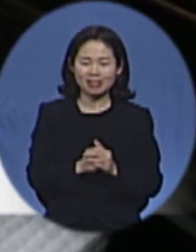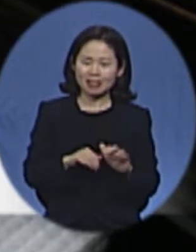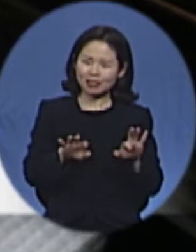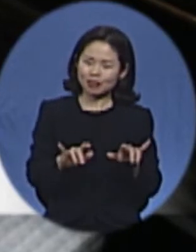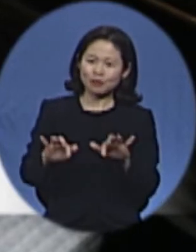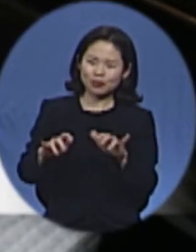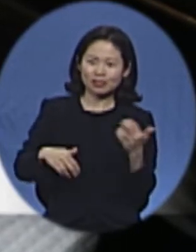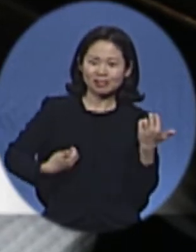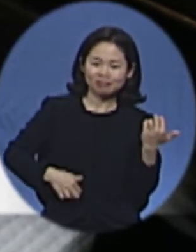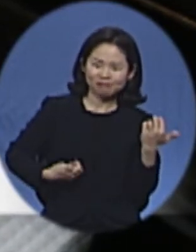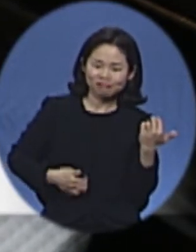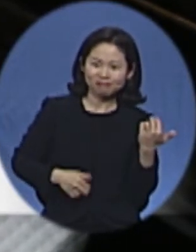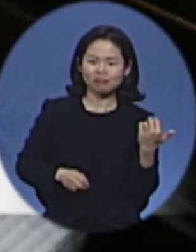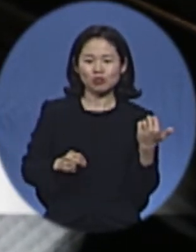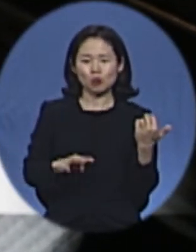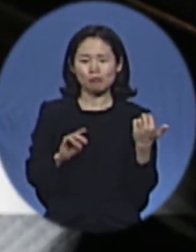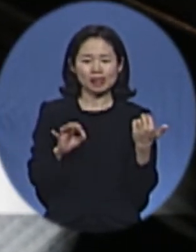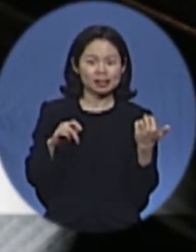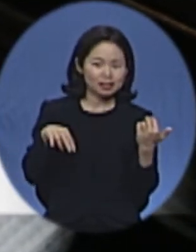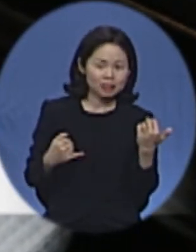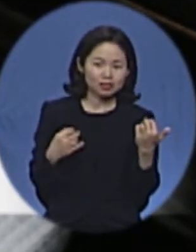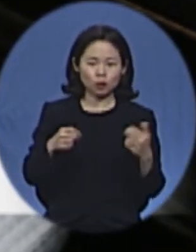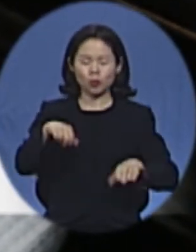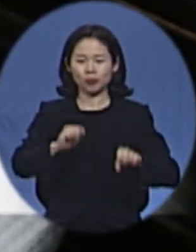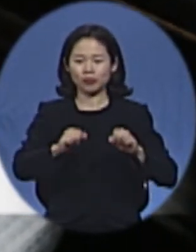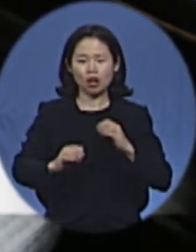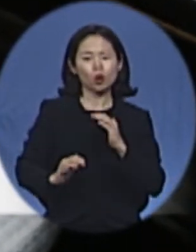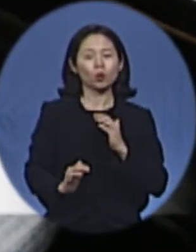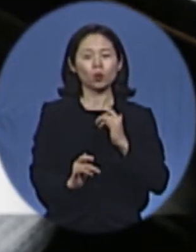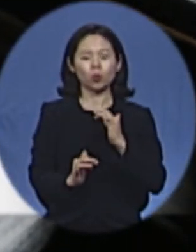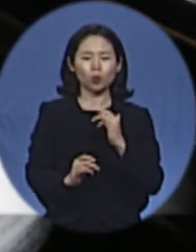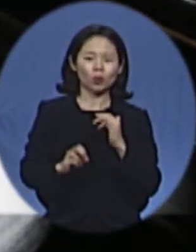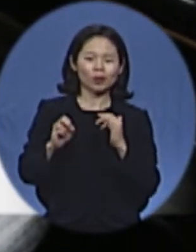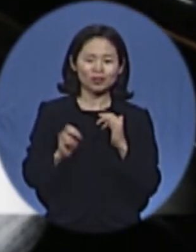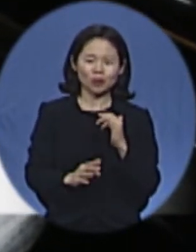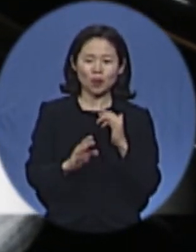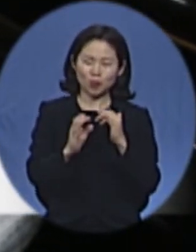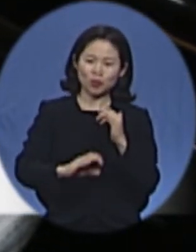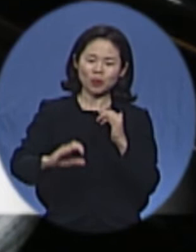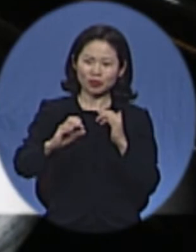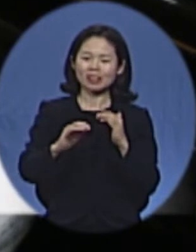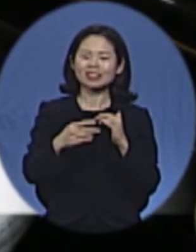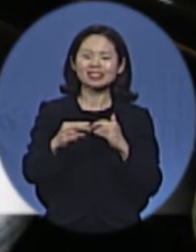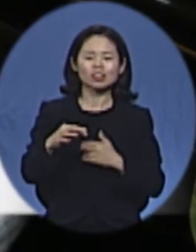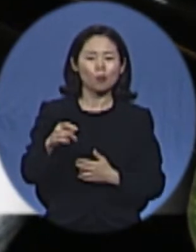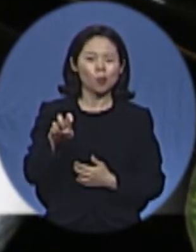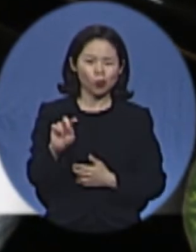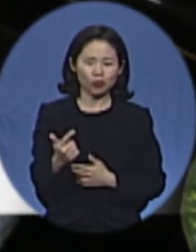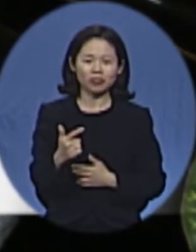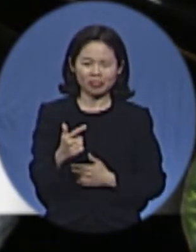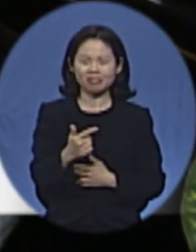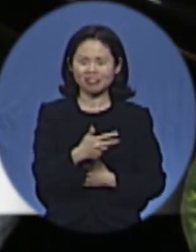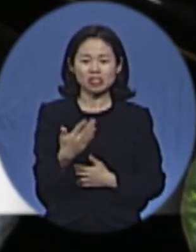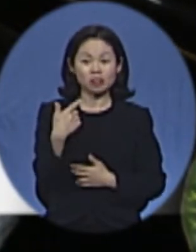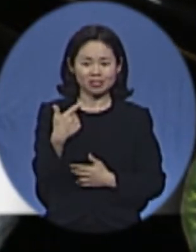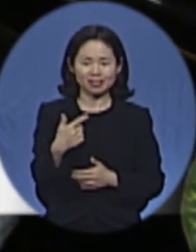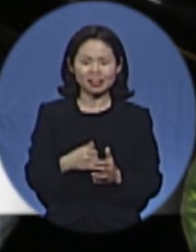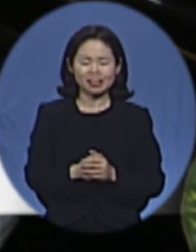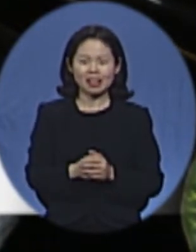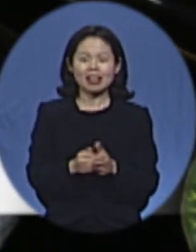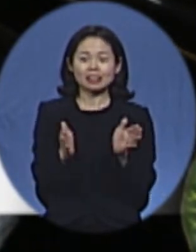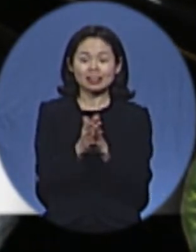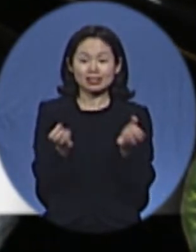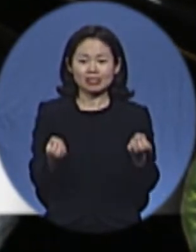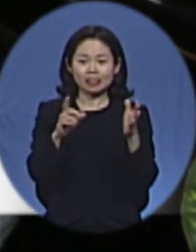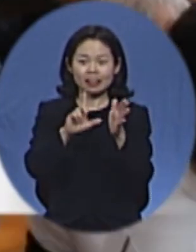전자기타, 베이스기타, 드럼, 색소폰, 트럼펫, 트럼본으로 구성되어 있습니다.